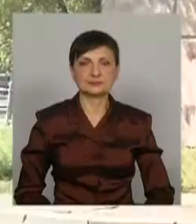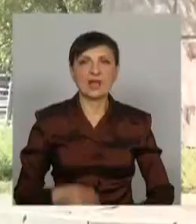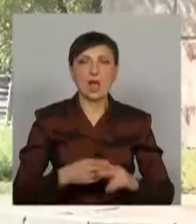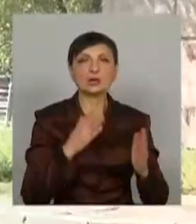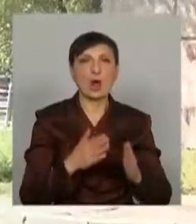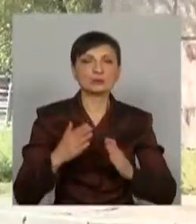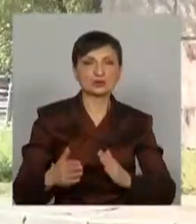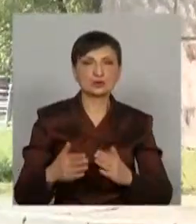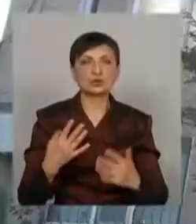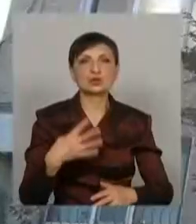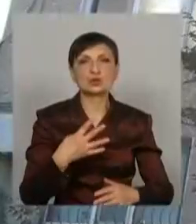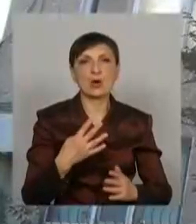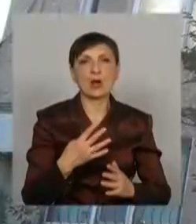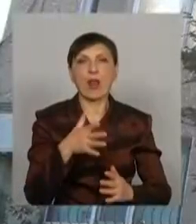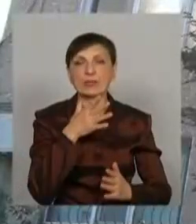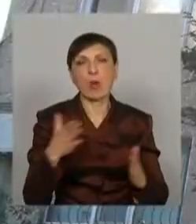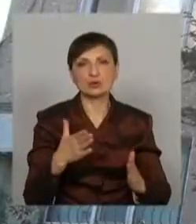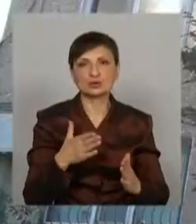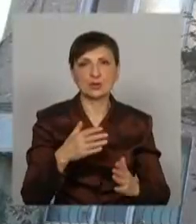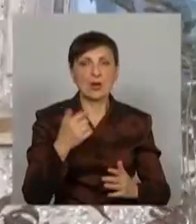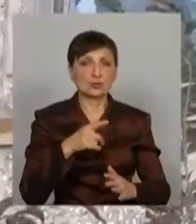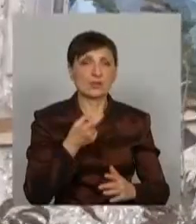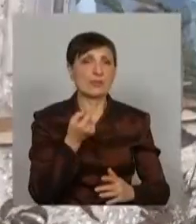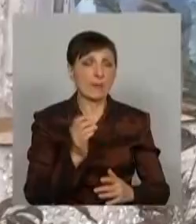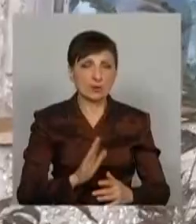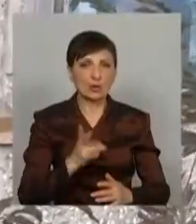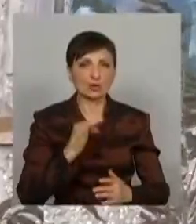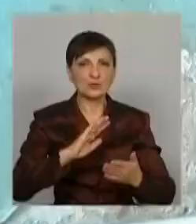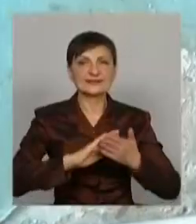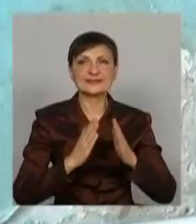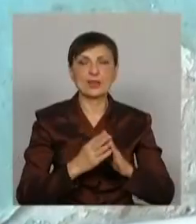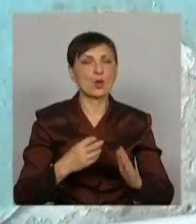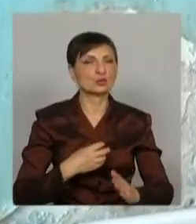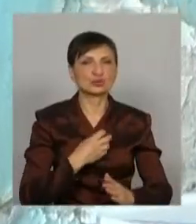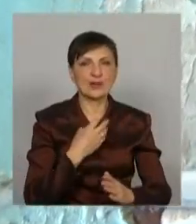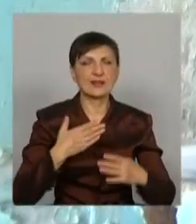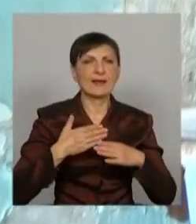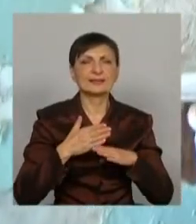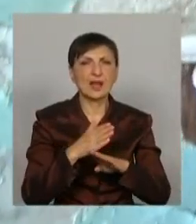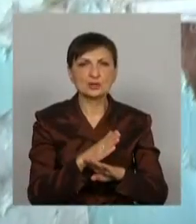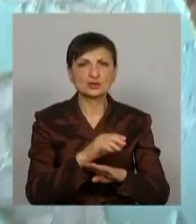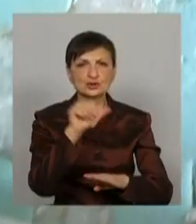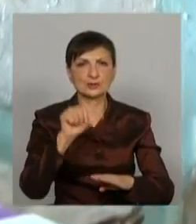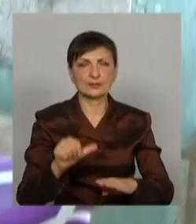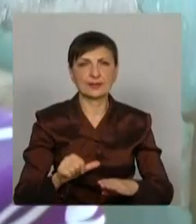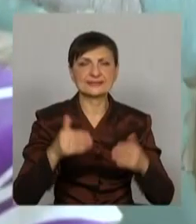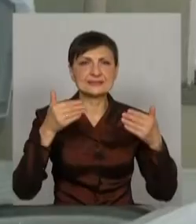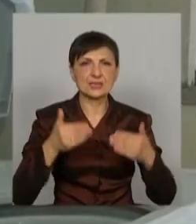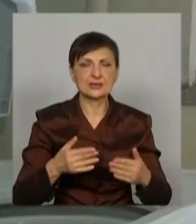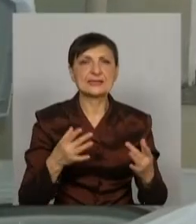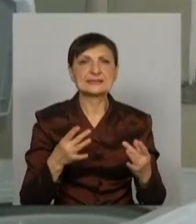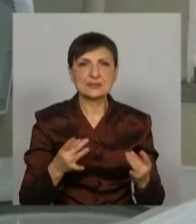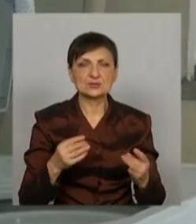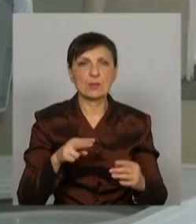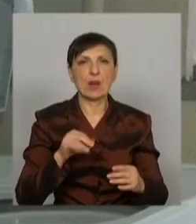общежитию чуть больше 40 лет возраст для здания небольшой однако состояния ужасная трещины по стенам и потолку сырость в квартирах и